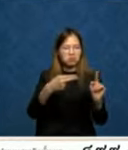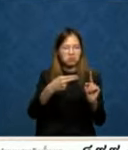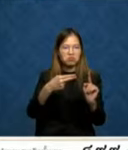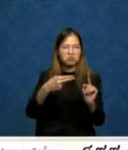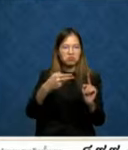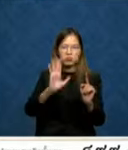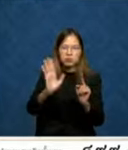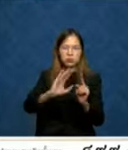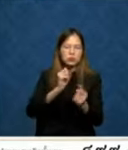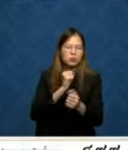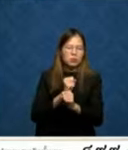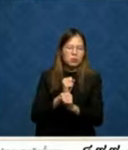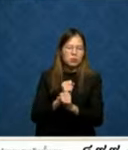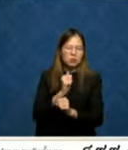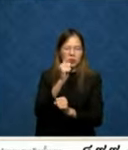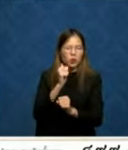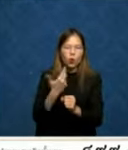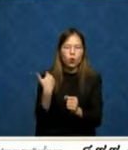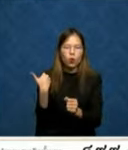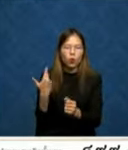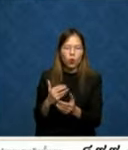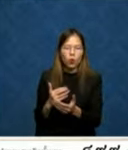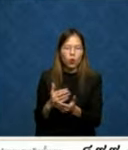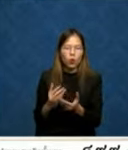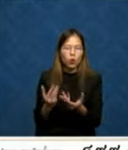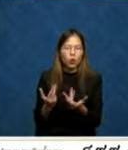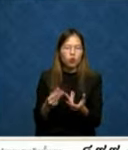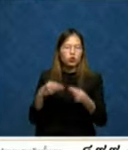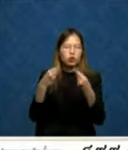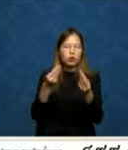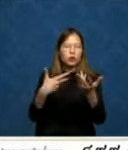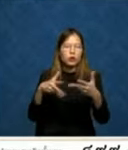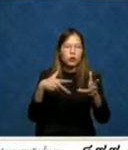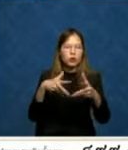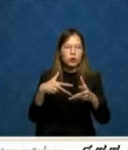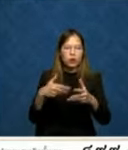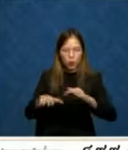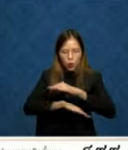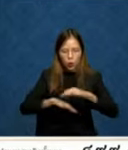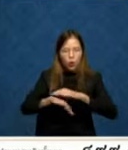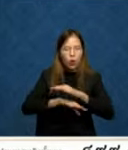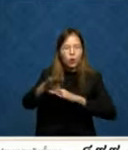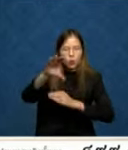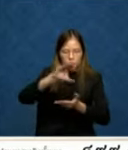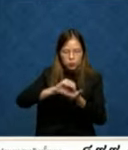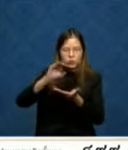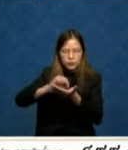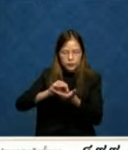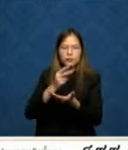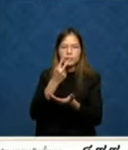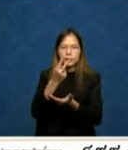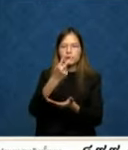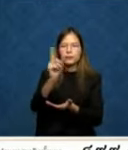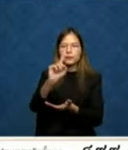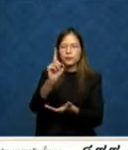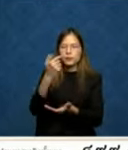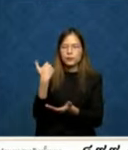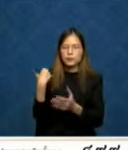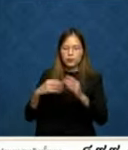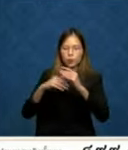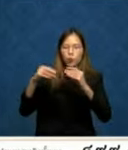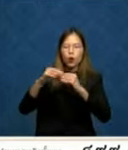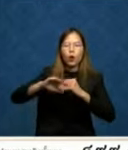ได้ขนาดนั้นนะครับแต่อย่างน้อยด้วยกลไกที่เราทำด้วยข้อมูลที่เราเก็บเราจะสามารถเห็นโครงสร้างของ